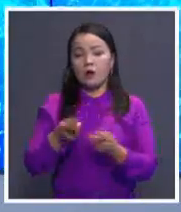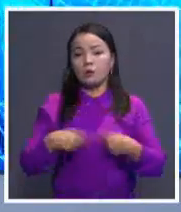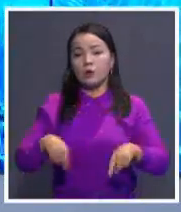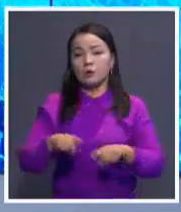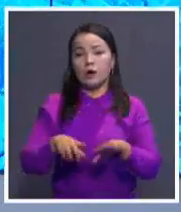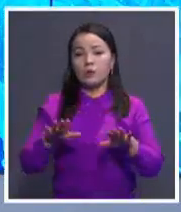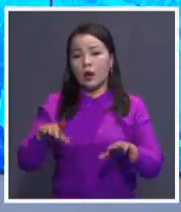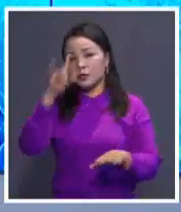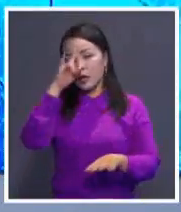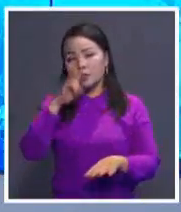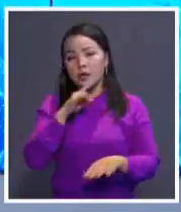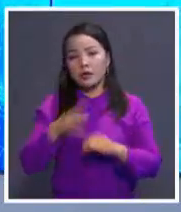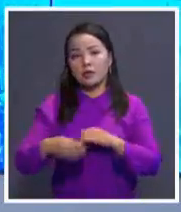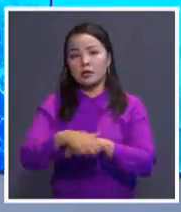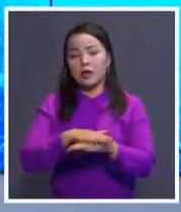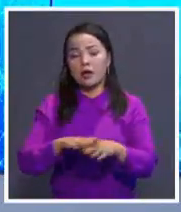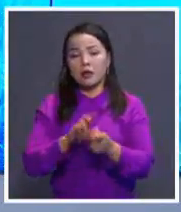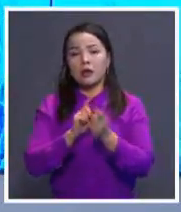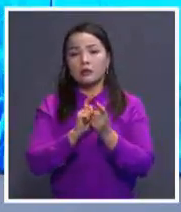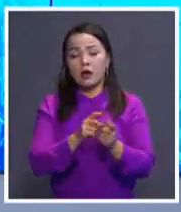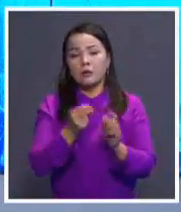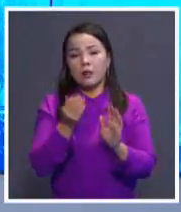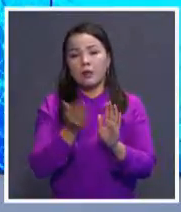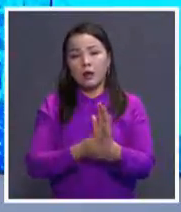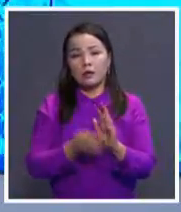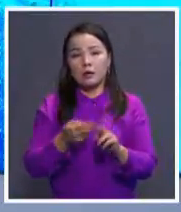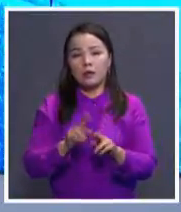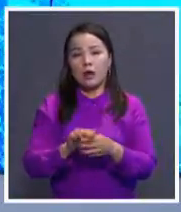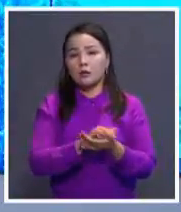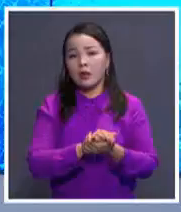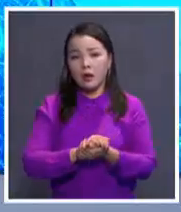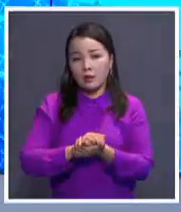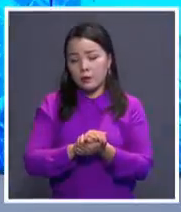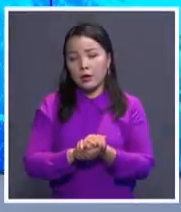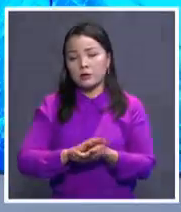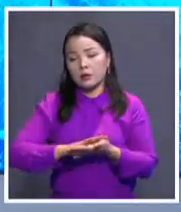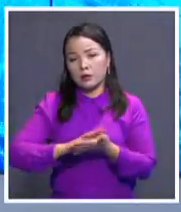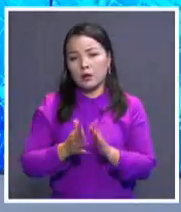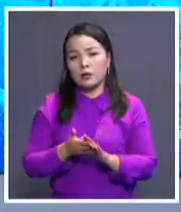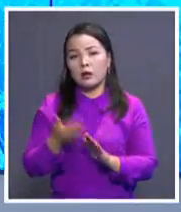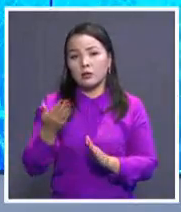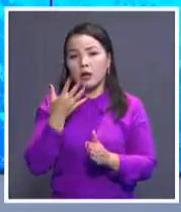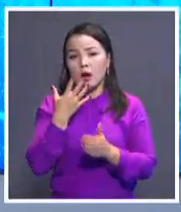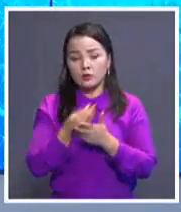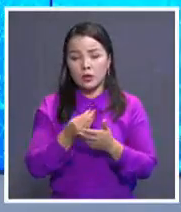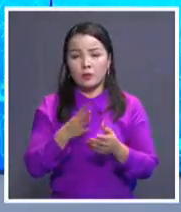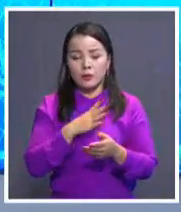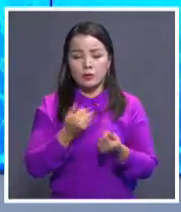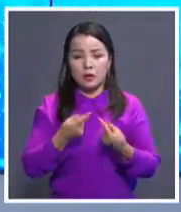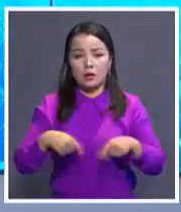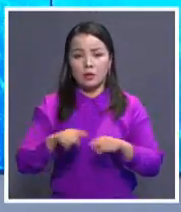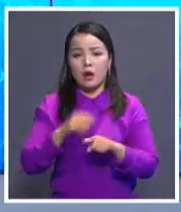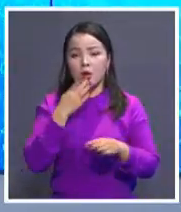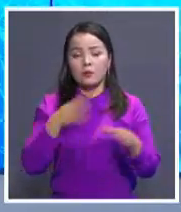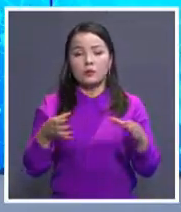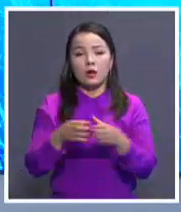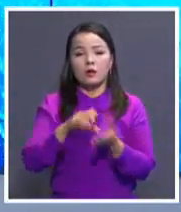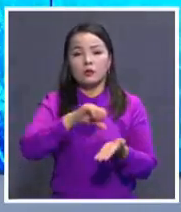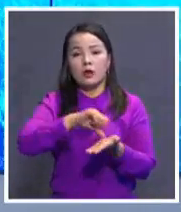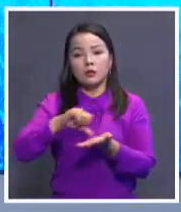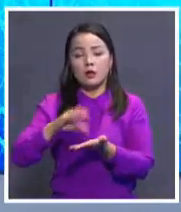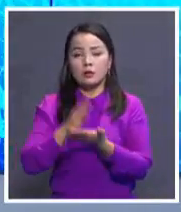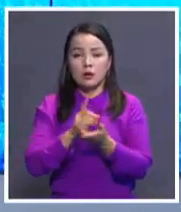Халықаралық қауымдастық қазақ елімен жемқорлыққа қарсы күресте ынтымақты арттыруға ниетті. Ал Біріккен ұлттар ұйымы басшылары кеселдің алдын